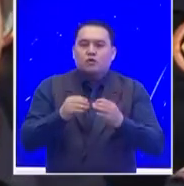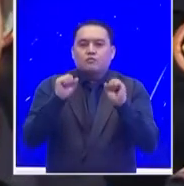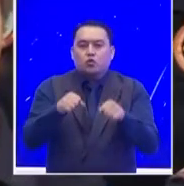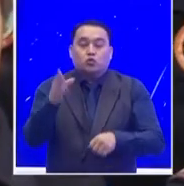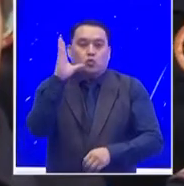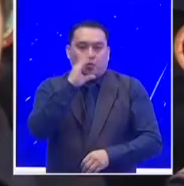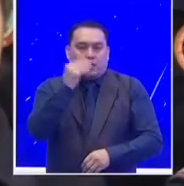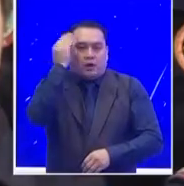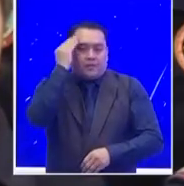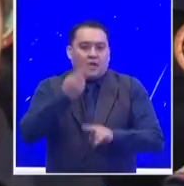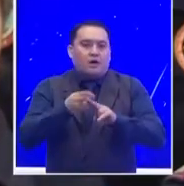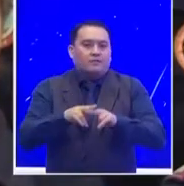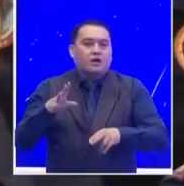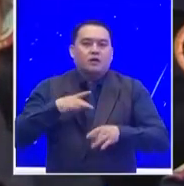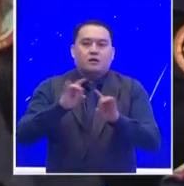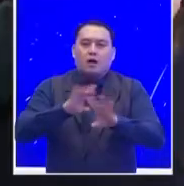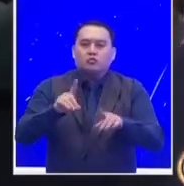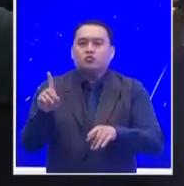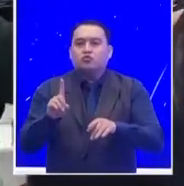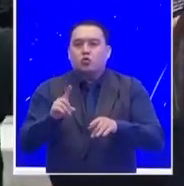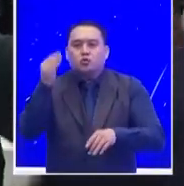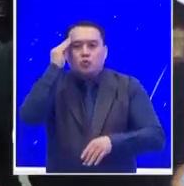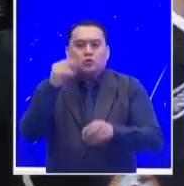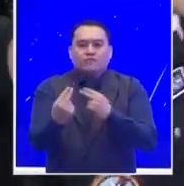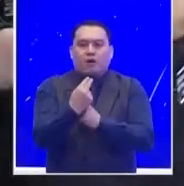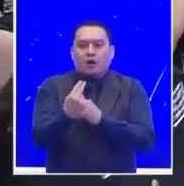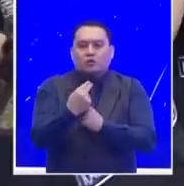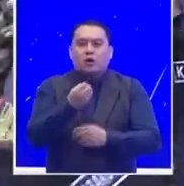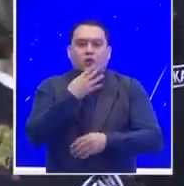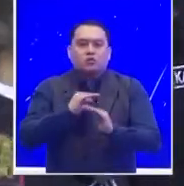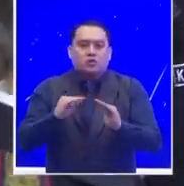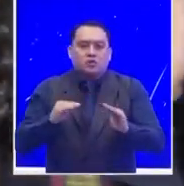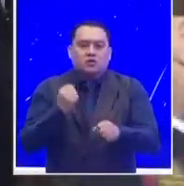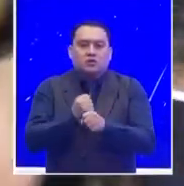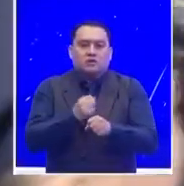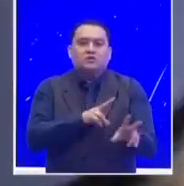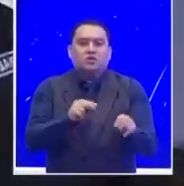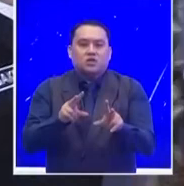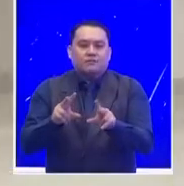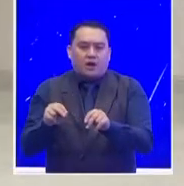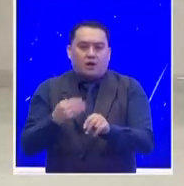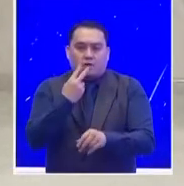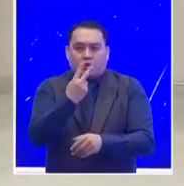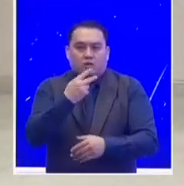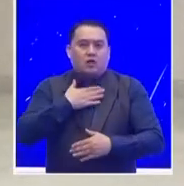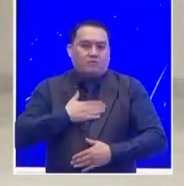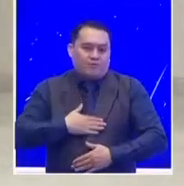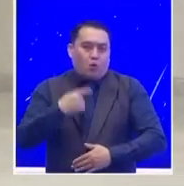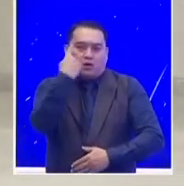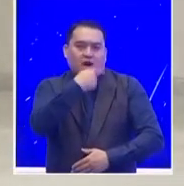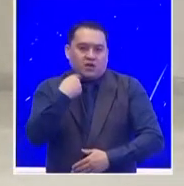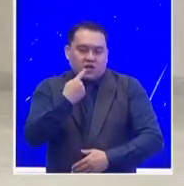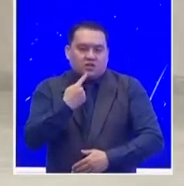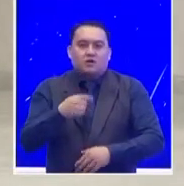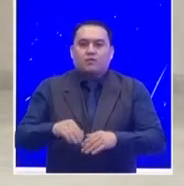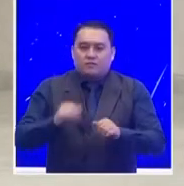умения. Оскар Уайльд когда-то сказал, что лучший способ воспитать хороших детей – это сделать их счастливыми. Глядя на довольные лица юных кадетов,